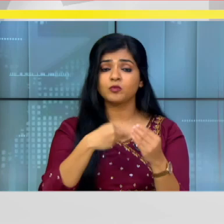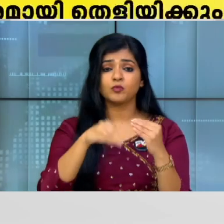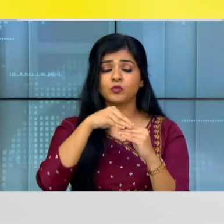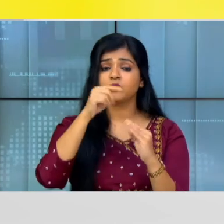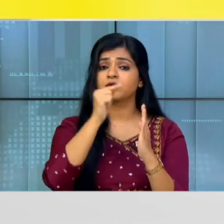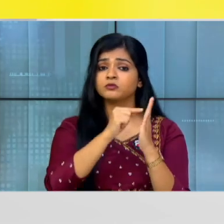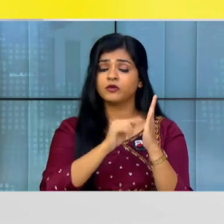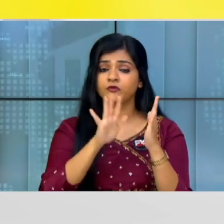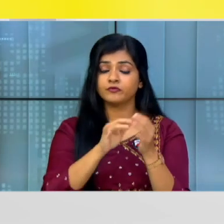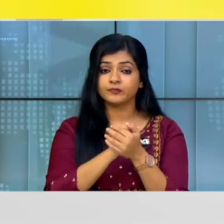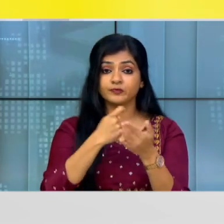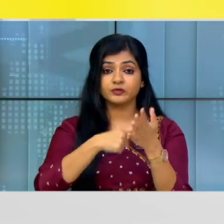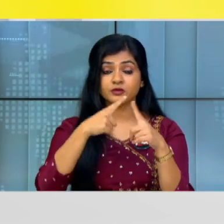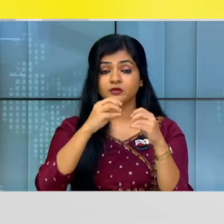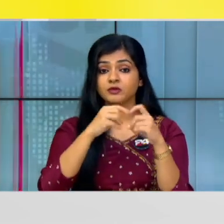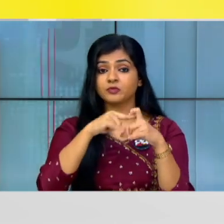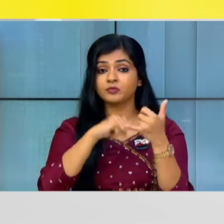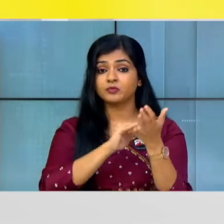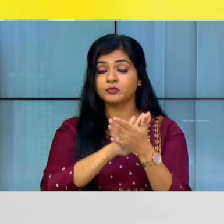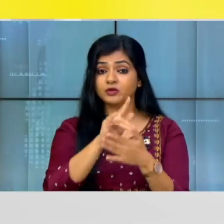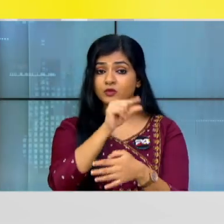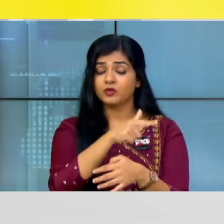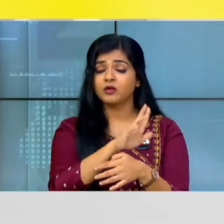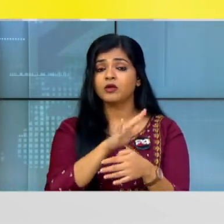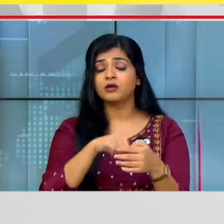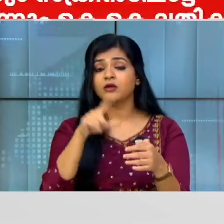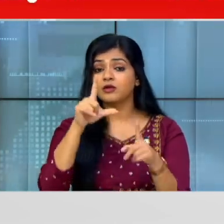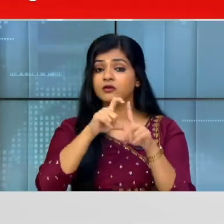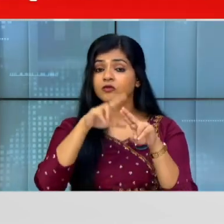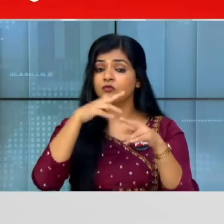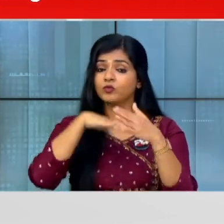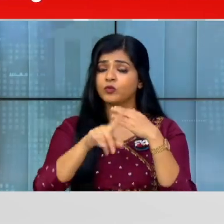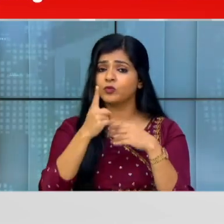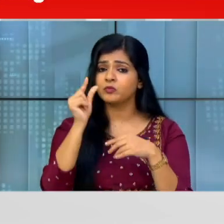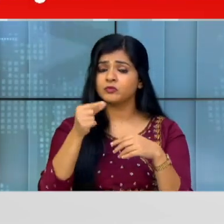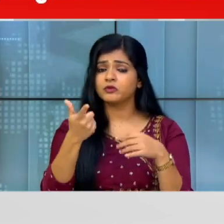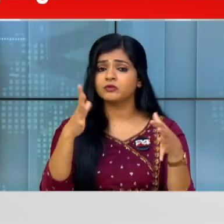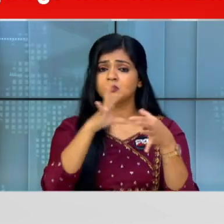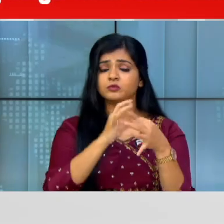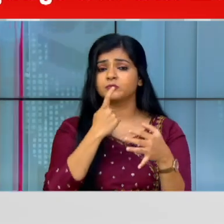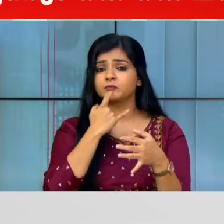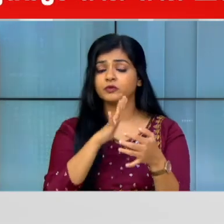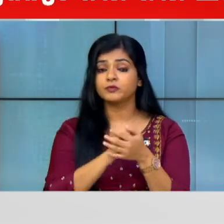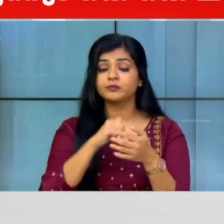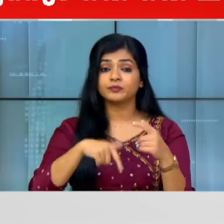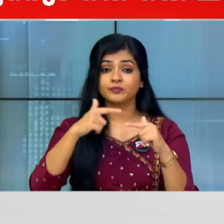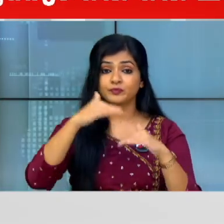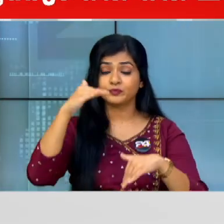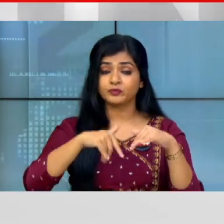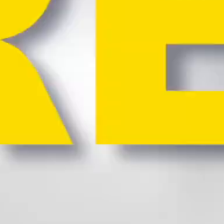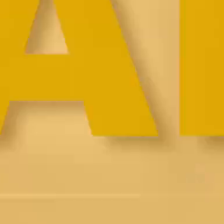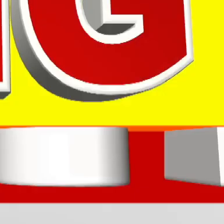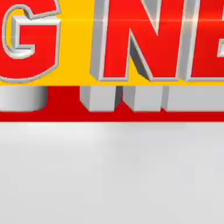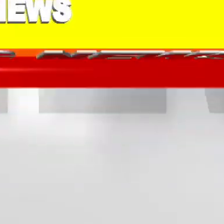ഉണ്ടാവില്ലേ? റിബേഷിനെന്നല്ല, ഇടതുപക്ഷത്തെ ഒരാൾക്കും ഇതിലൊരു പങ്കുണ്ടാവില്ല. കാരണം ഞങ്ങൾ ഈ തെരഞ്ഞെടുപ്പിൻ്റെ ആദ്യം മുതൽ അവസാനം വരെ